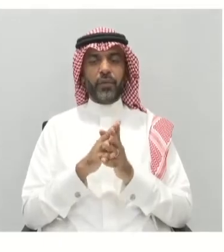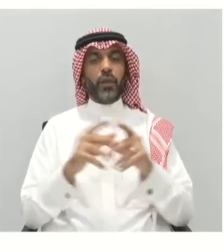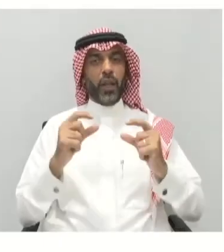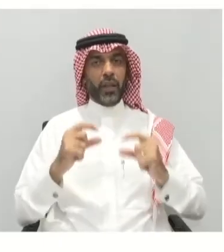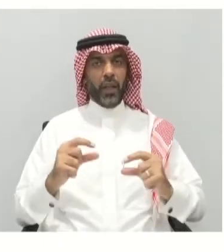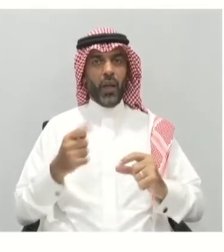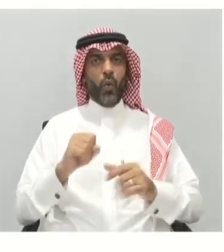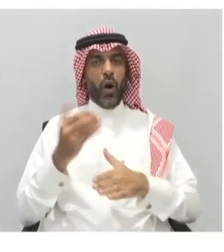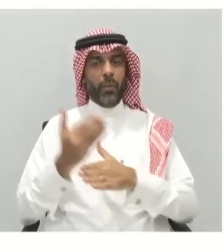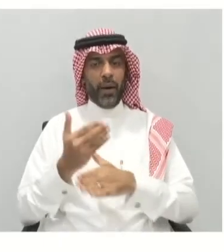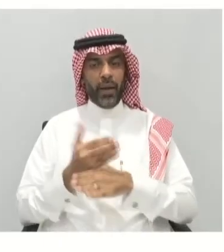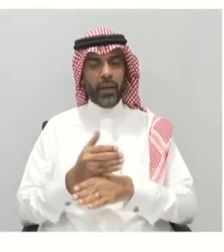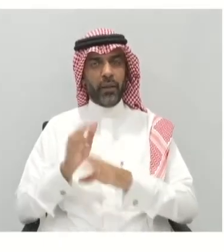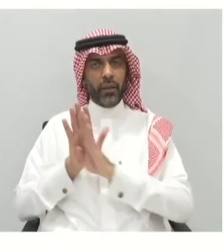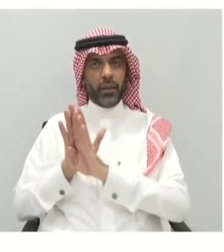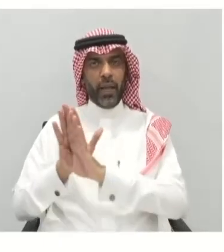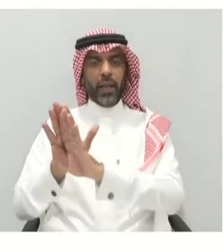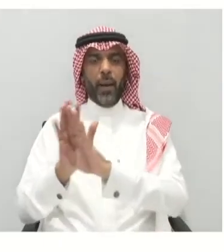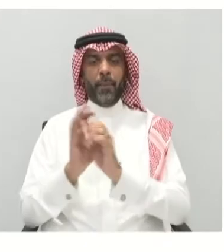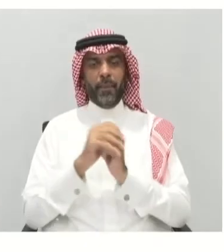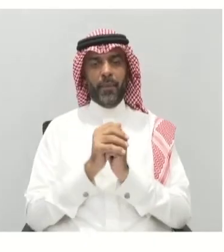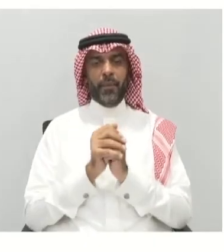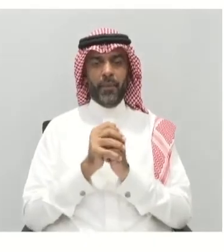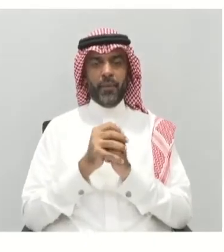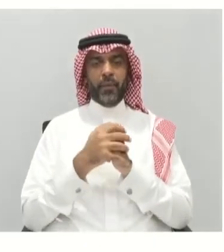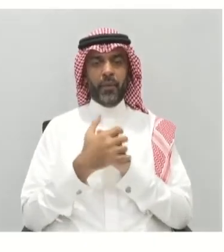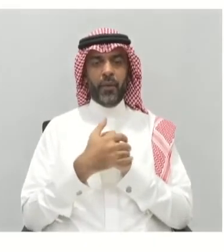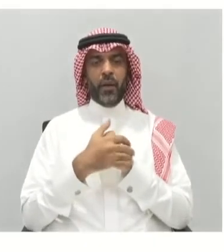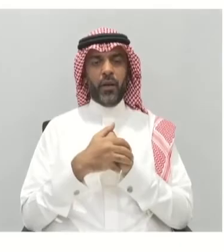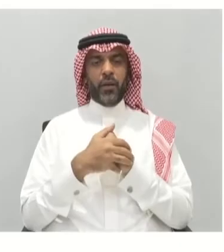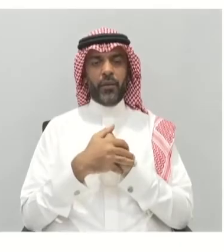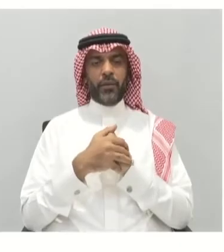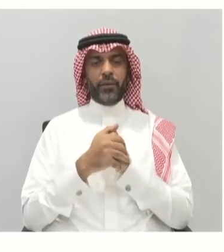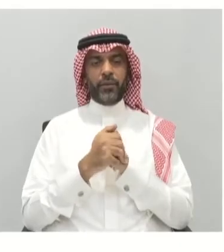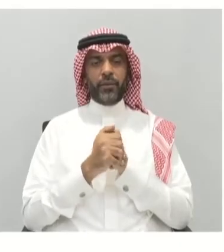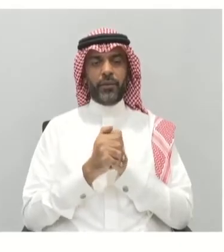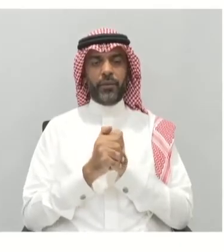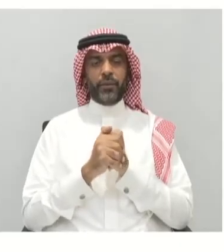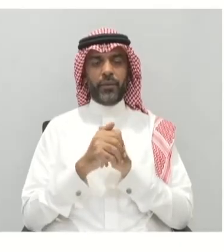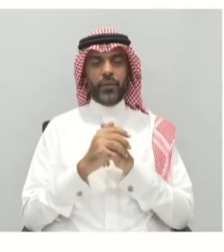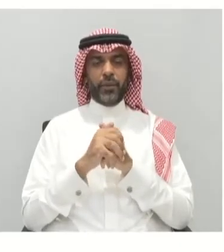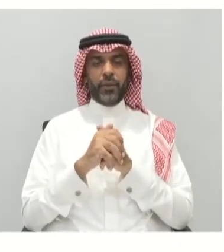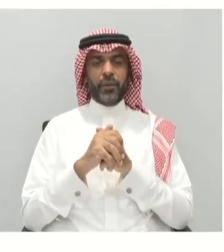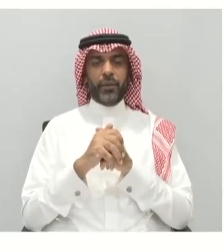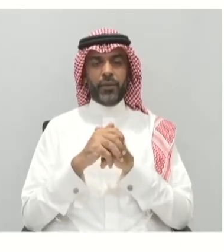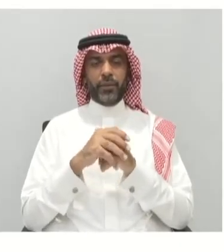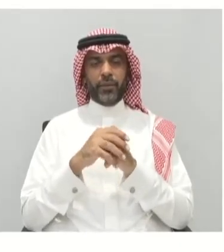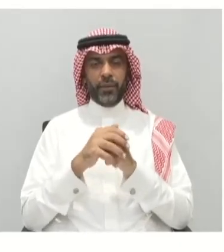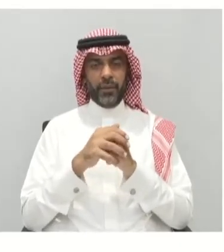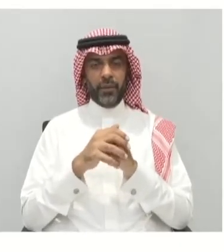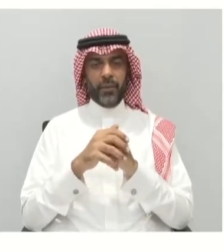اذا عندي ادعاء وبيانات تدعم هذا الادعاء ووسيله ربط بين البيانات